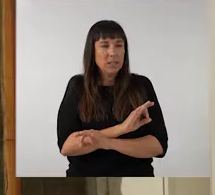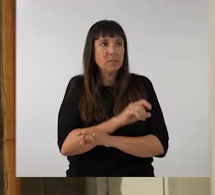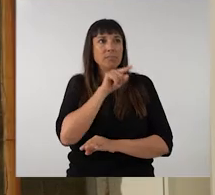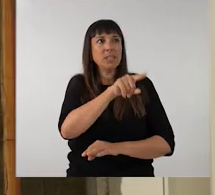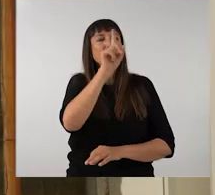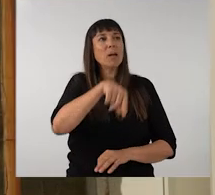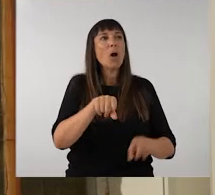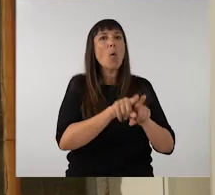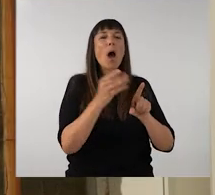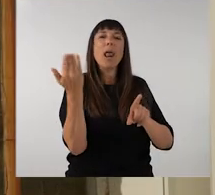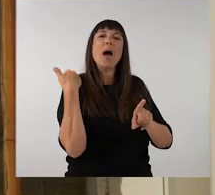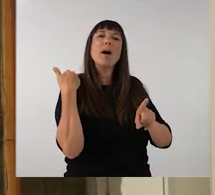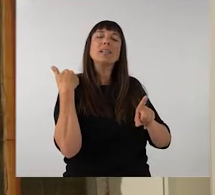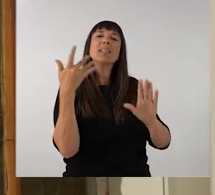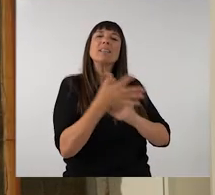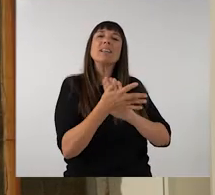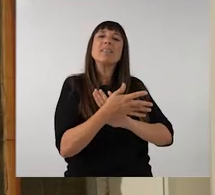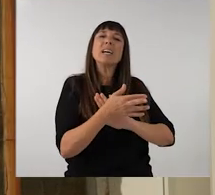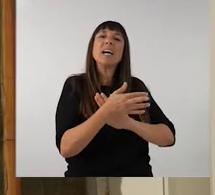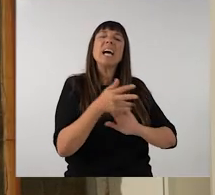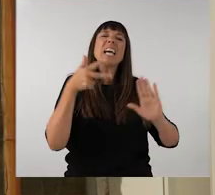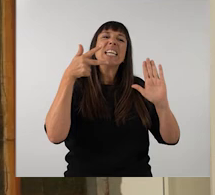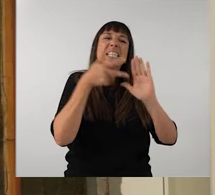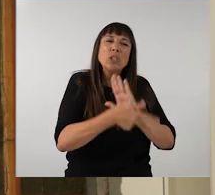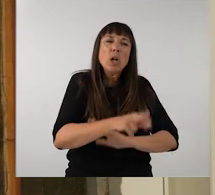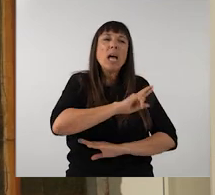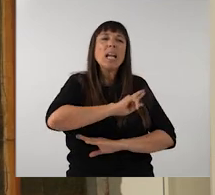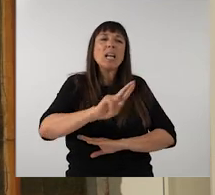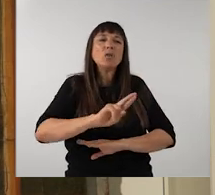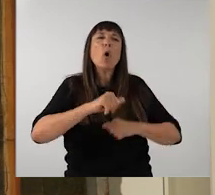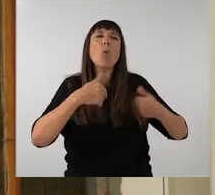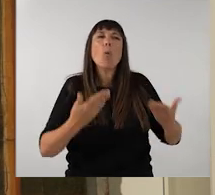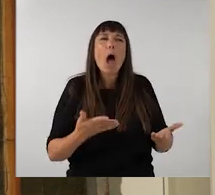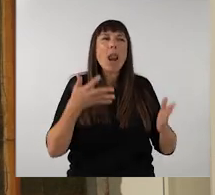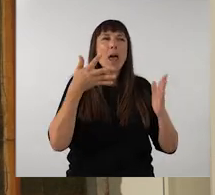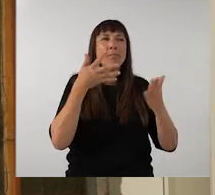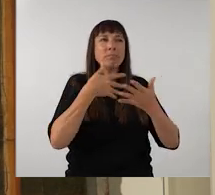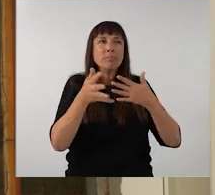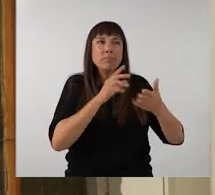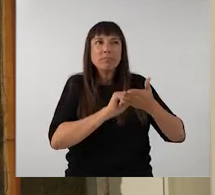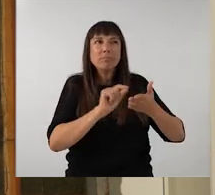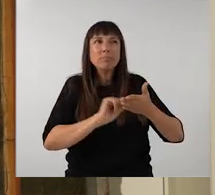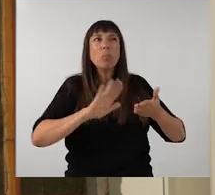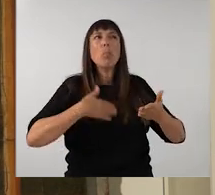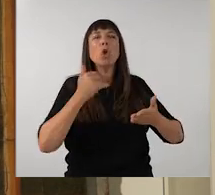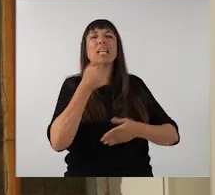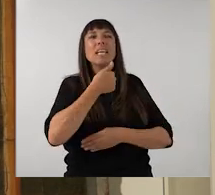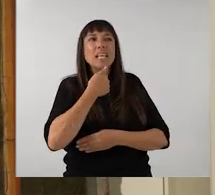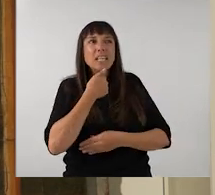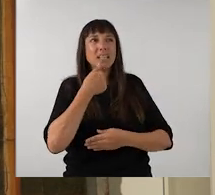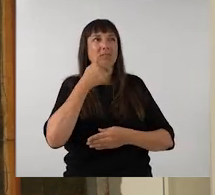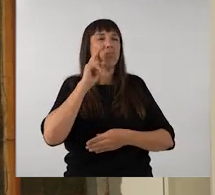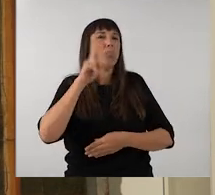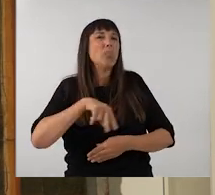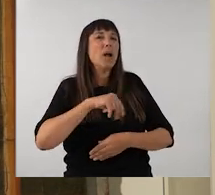Bíblia. I això també ens torna, de fet, al que dèiem abans, no? Sobre quina és la història canònica, qui pot escriure la història,